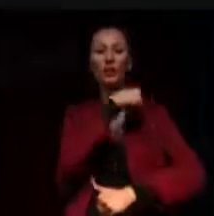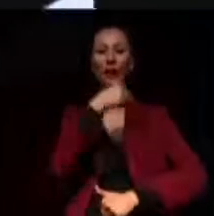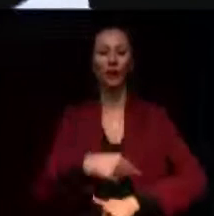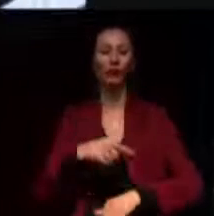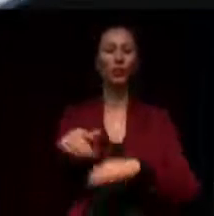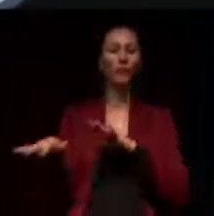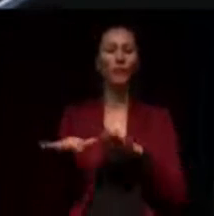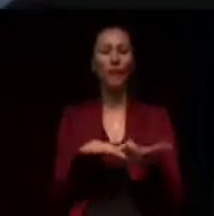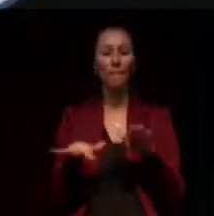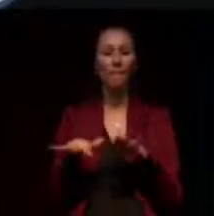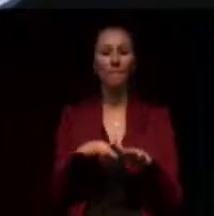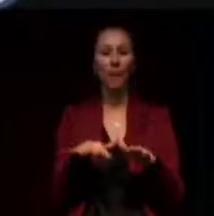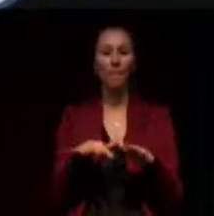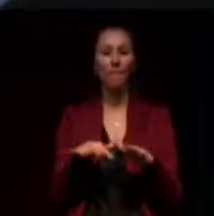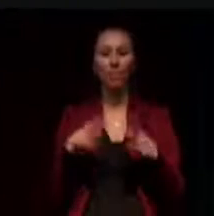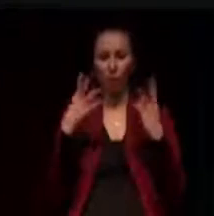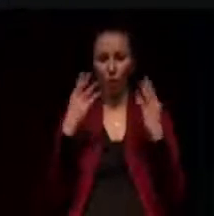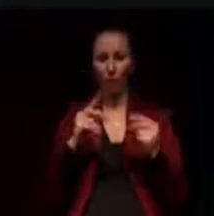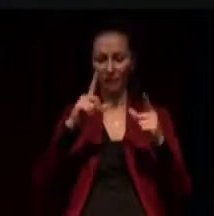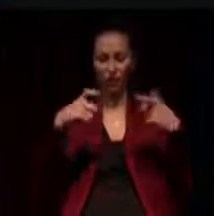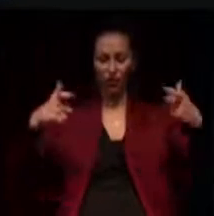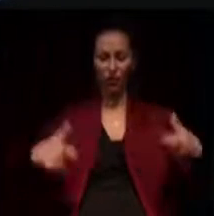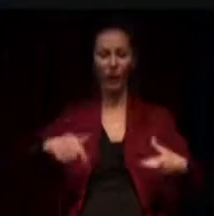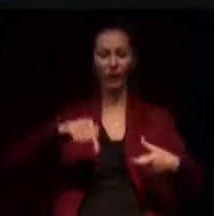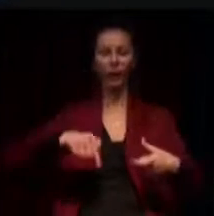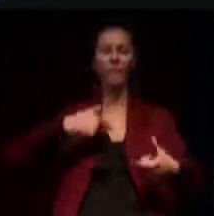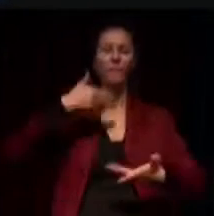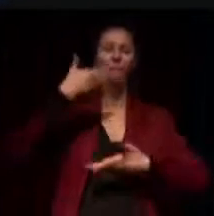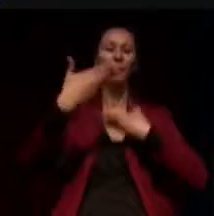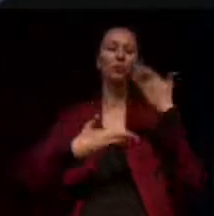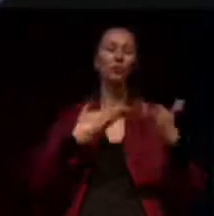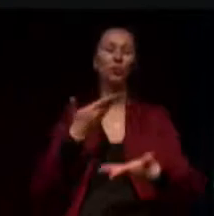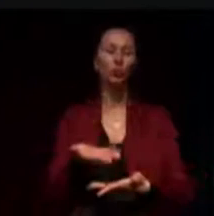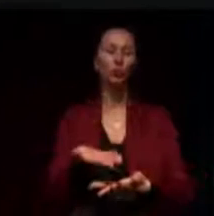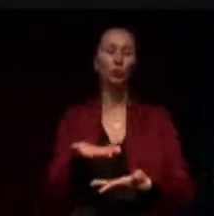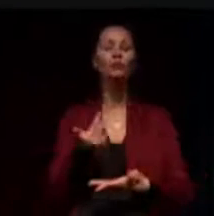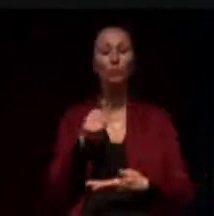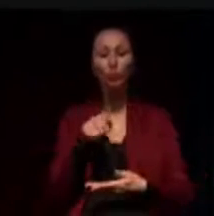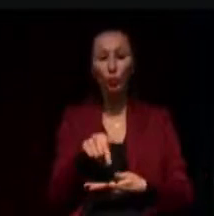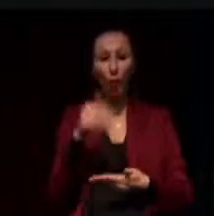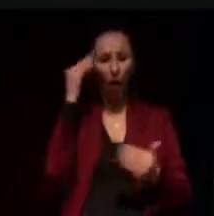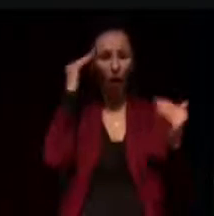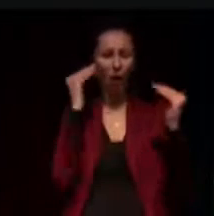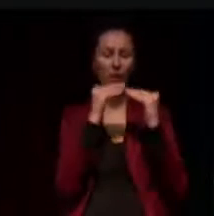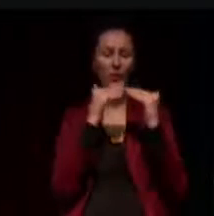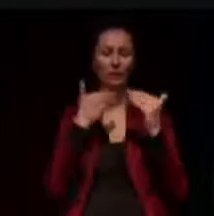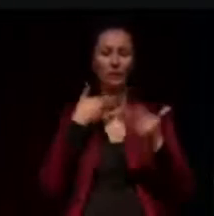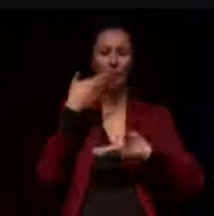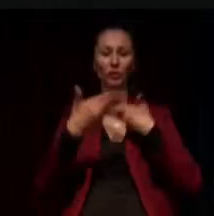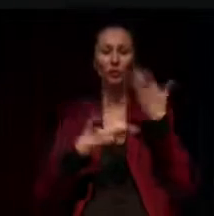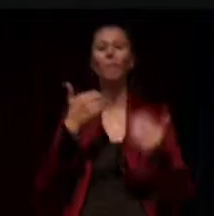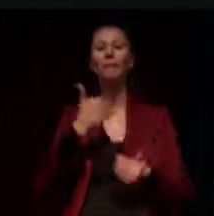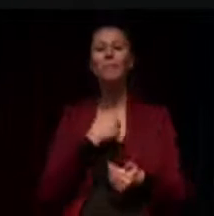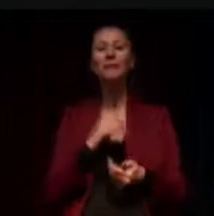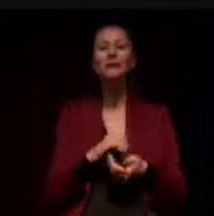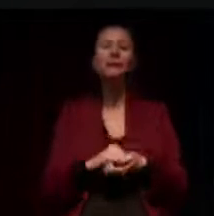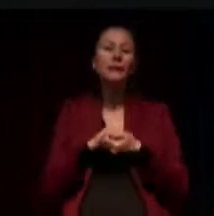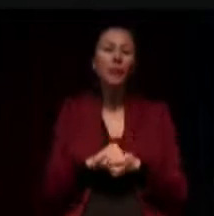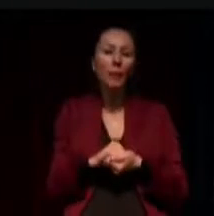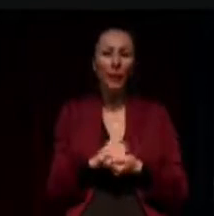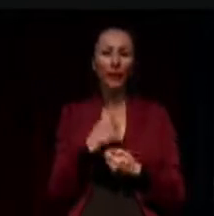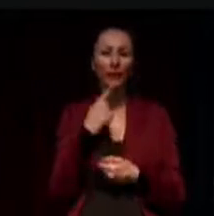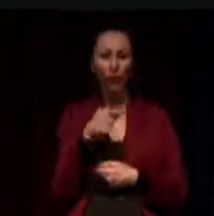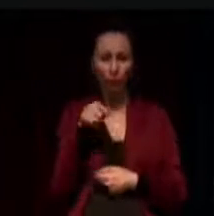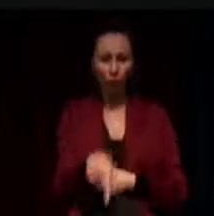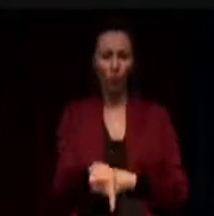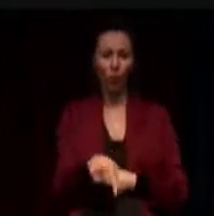deprem kuşağında olan bir şehirden bahsediyoruz. İşte biz bu anlayıştan bahsediyoruz. Biz samimiyet